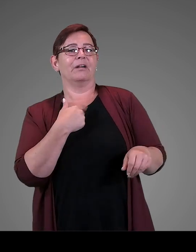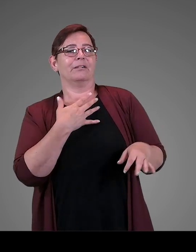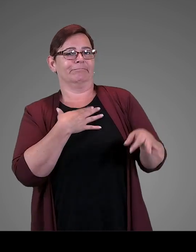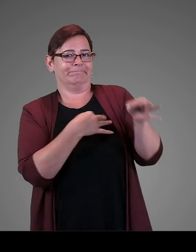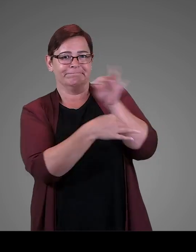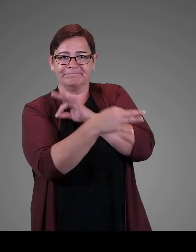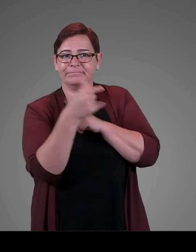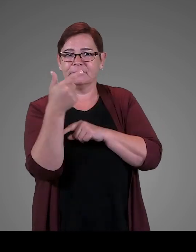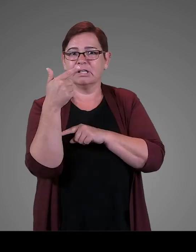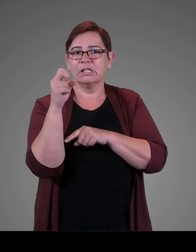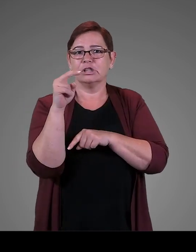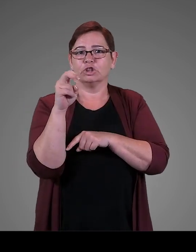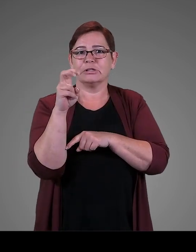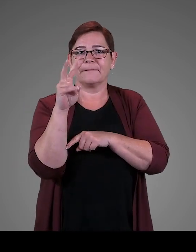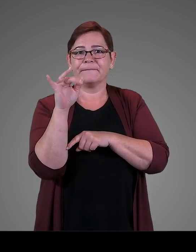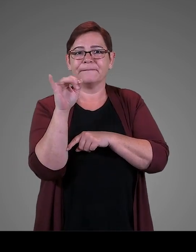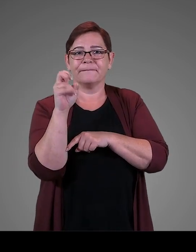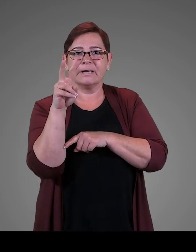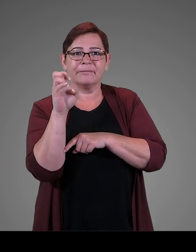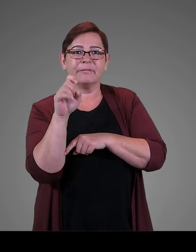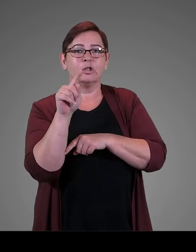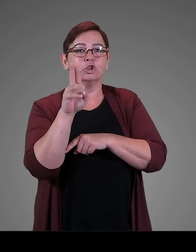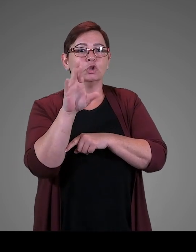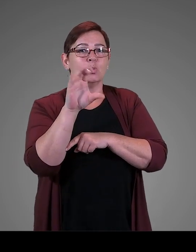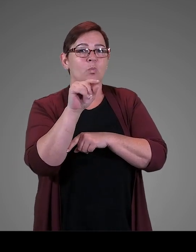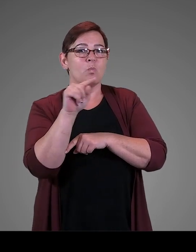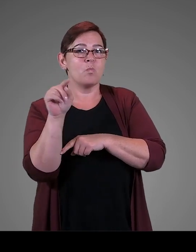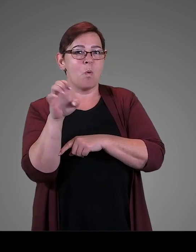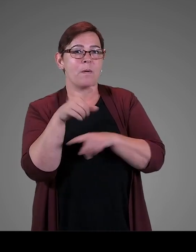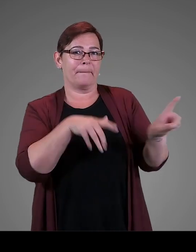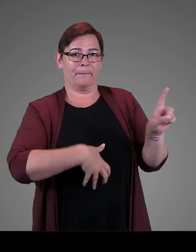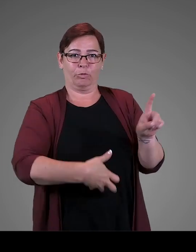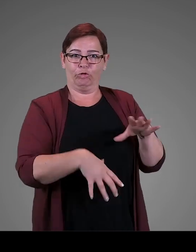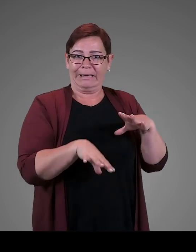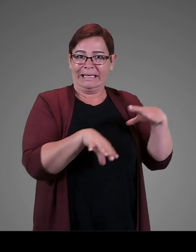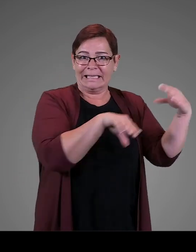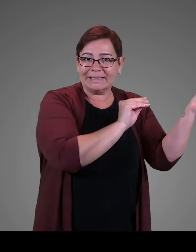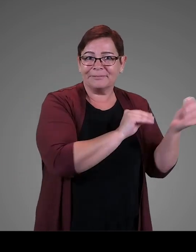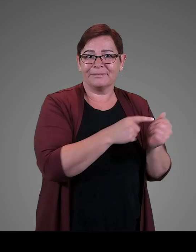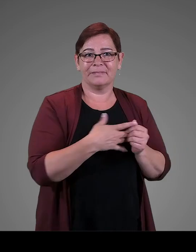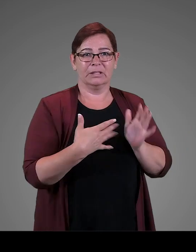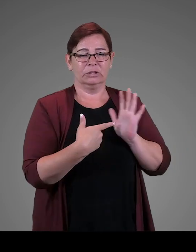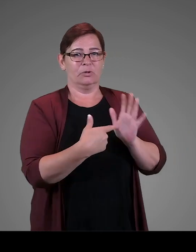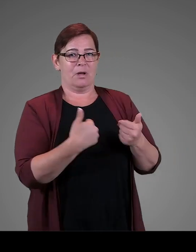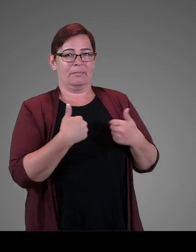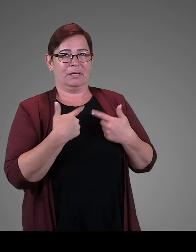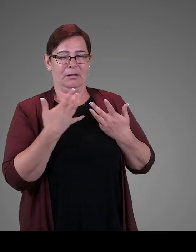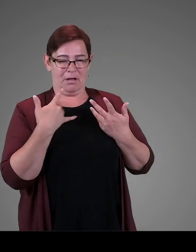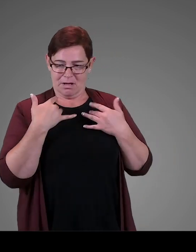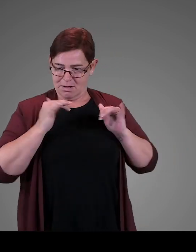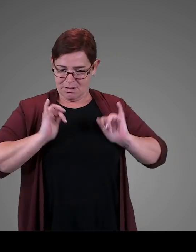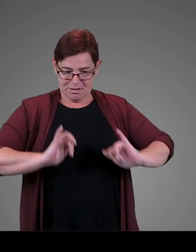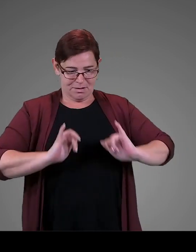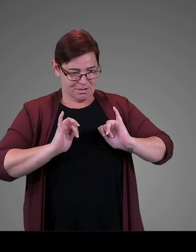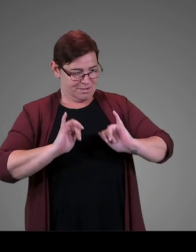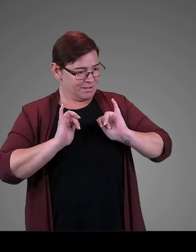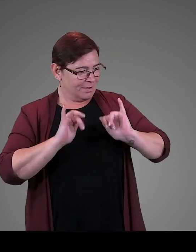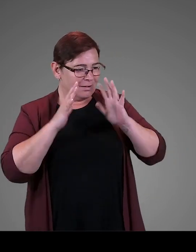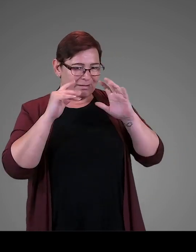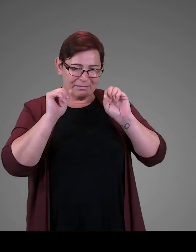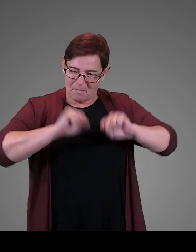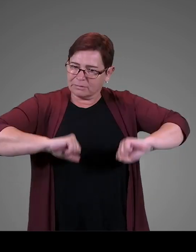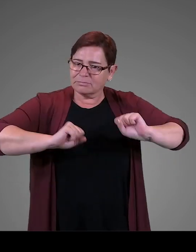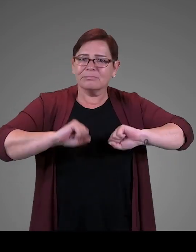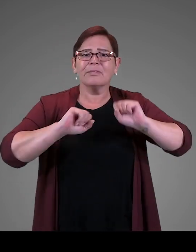maternité, celui de Geneviève Turcotte. Et ça m'a montré qu'il c'était possible d'avoir une famille dans un centre d'artistes, puis que